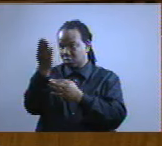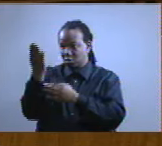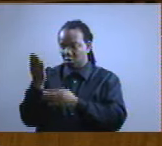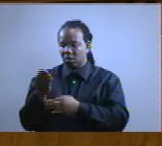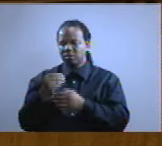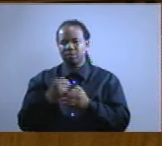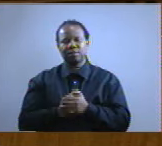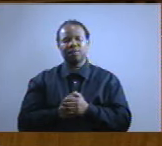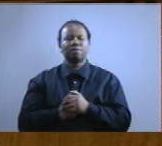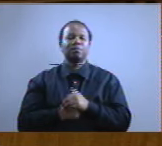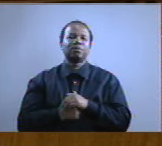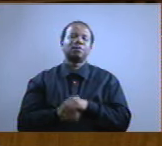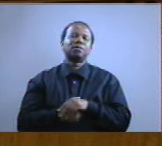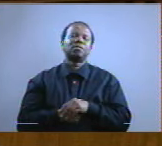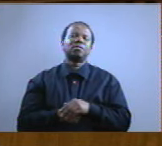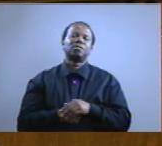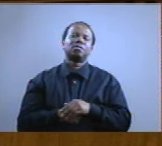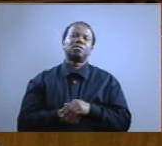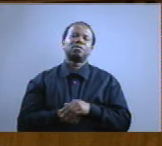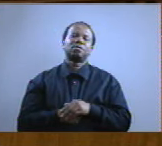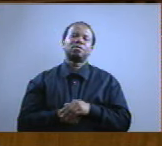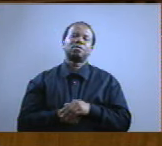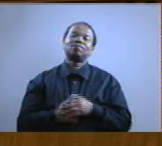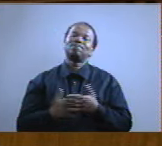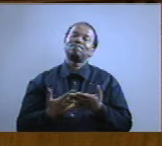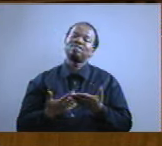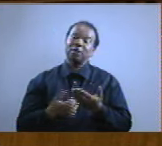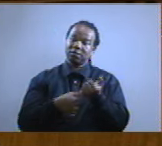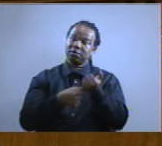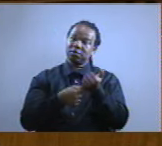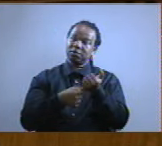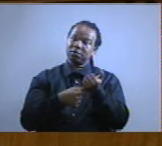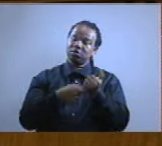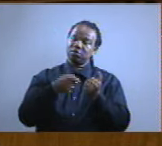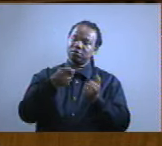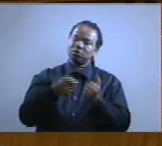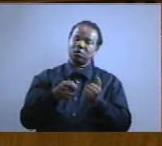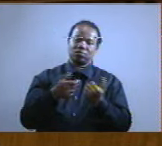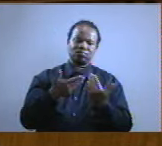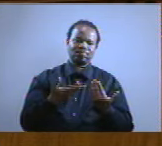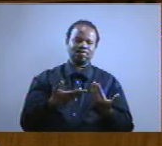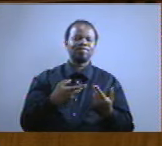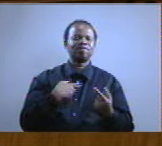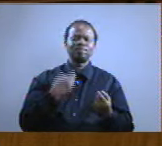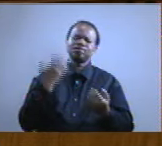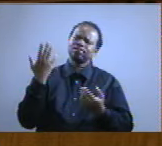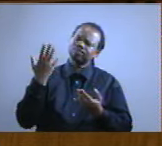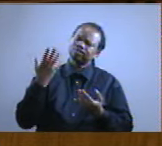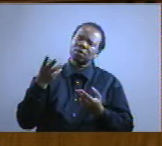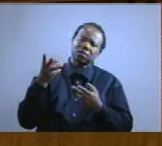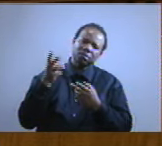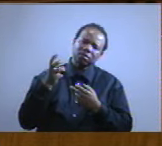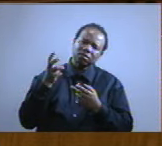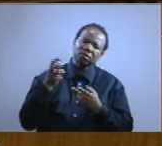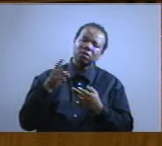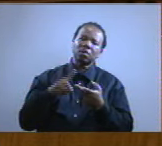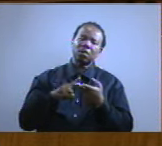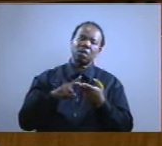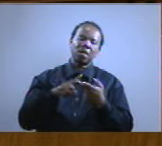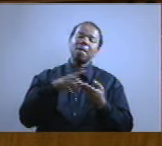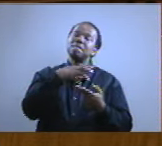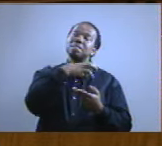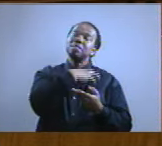Adjunct speaker, soos u gehoor het en soos die minister en ander